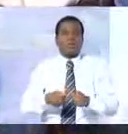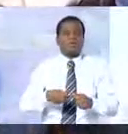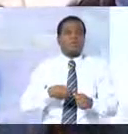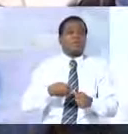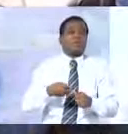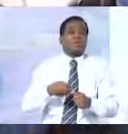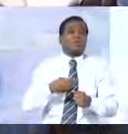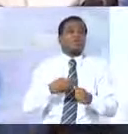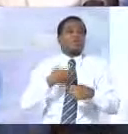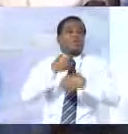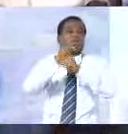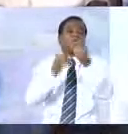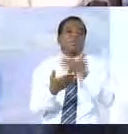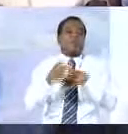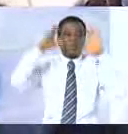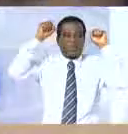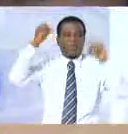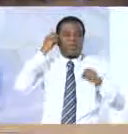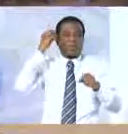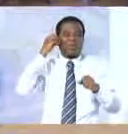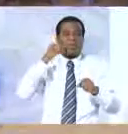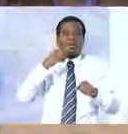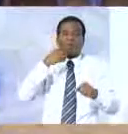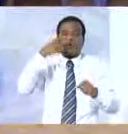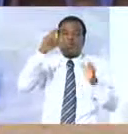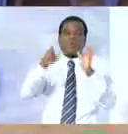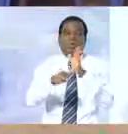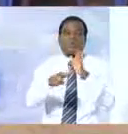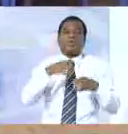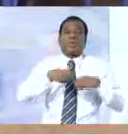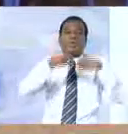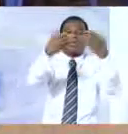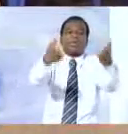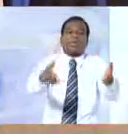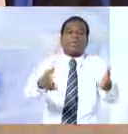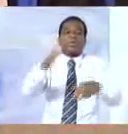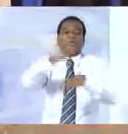Alassane Ouattara. Des assurances ont été également données